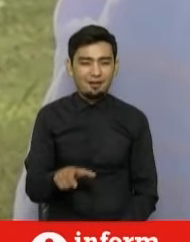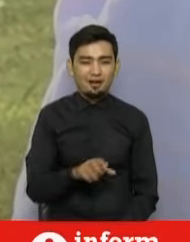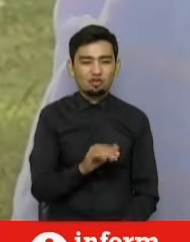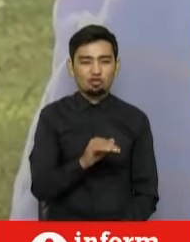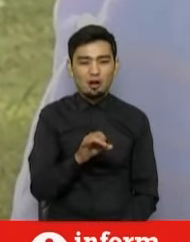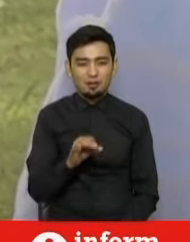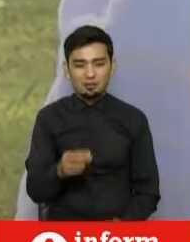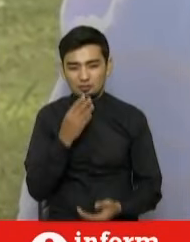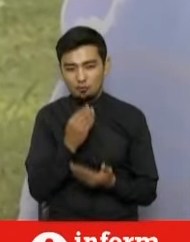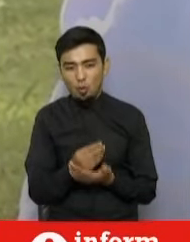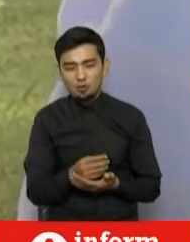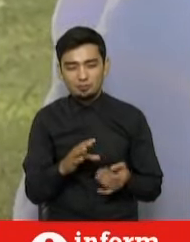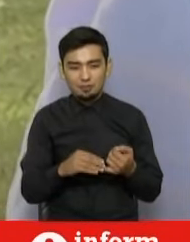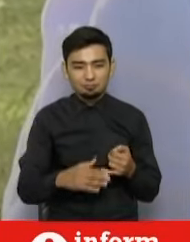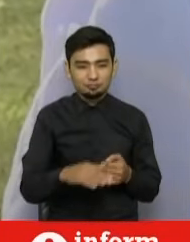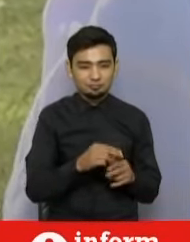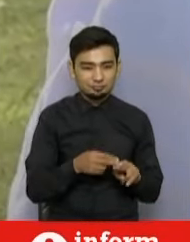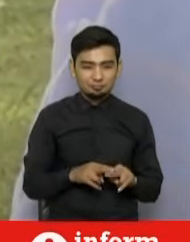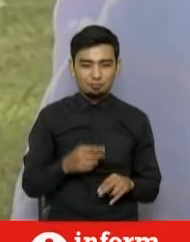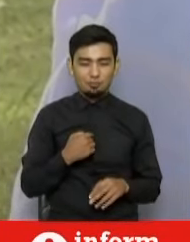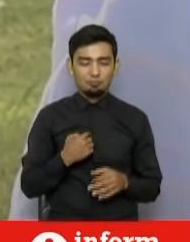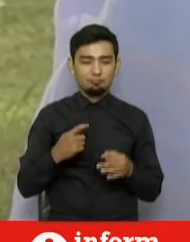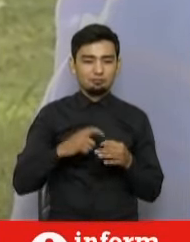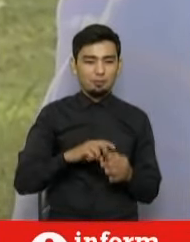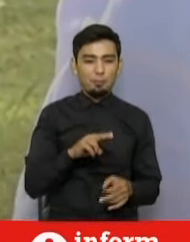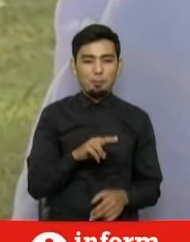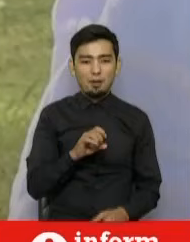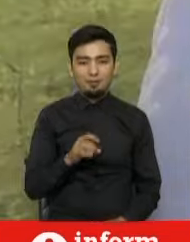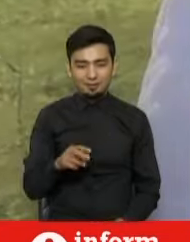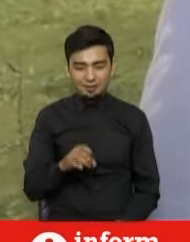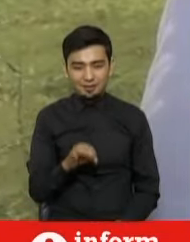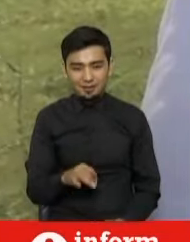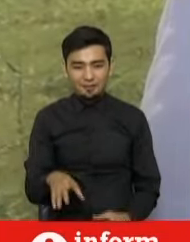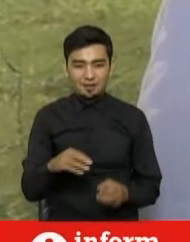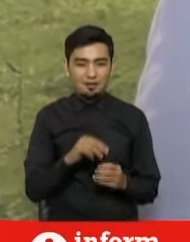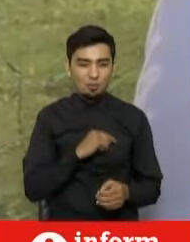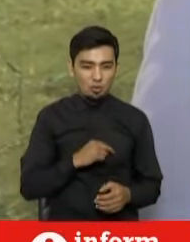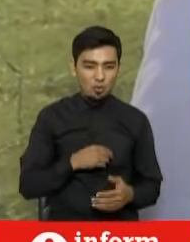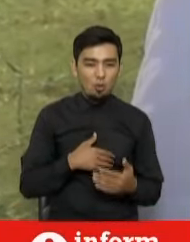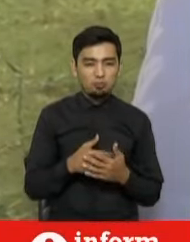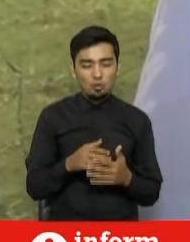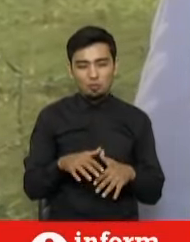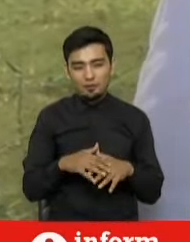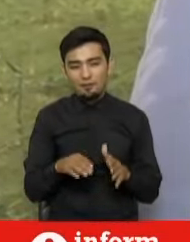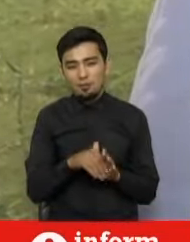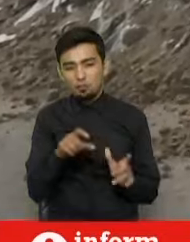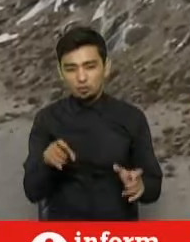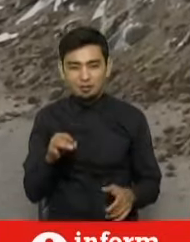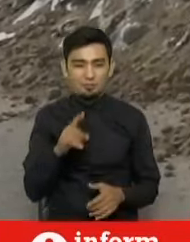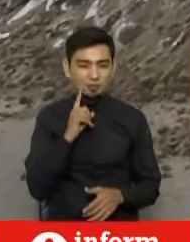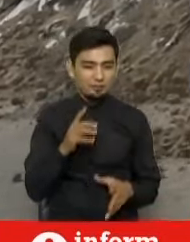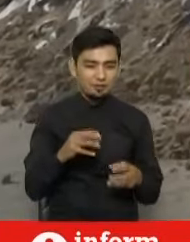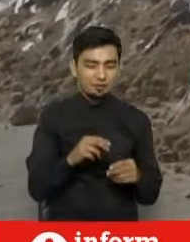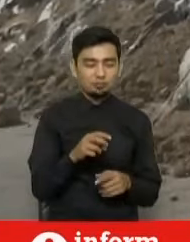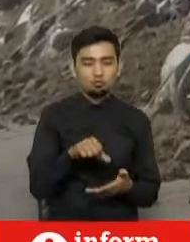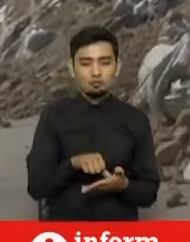свой определенный участок, закрепленный за нашей партией. Здесь сейчас работают члены партии, общественные активисты, депутаты и молодежь. Акция